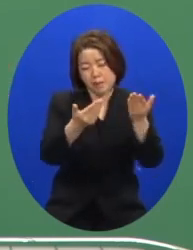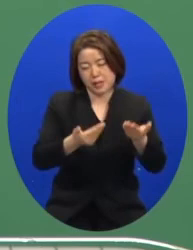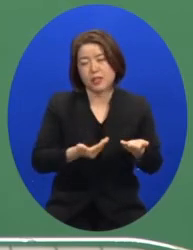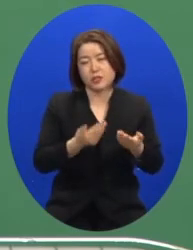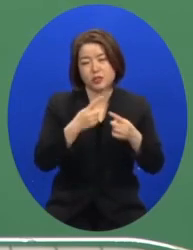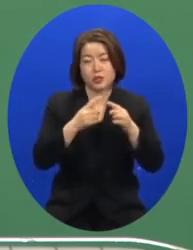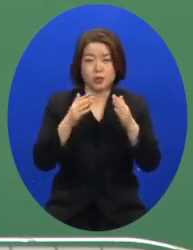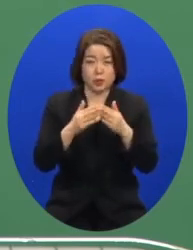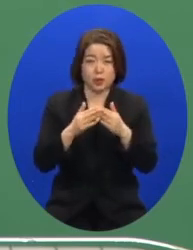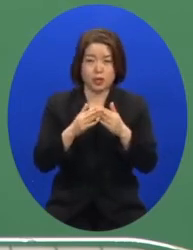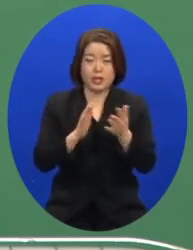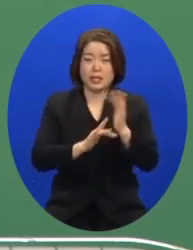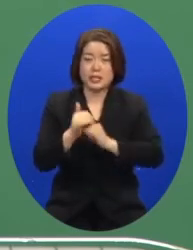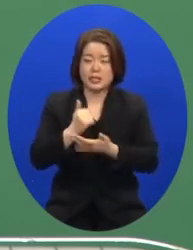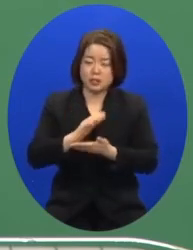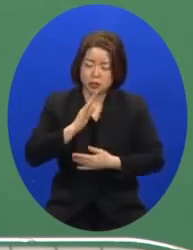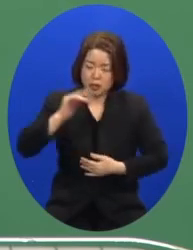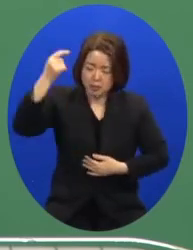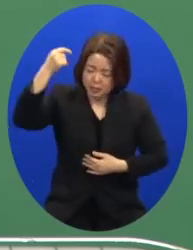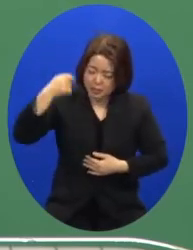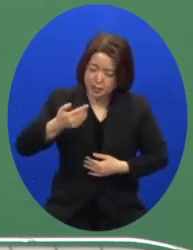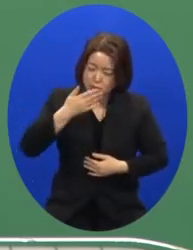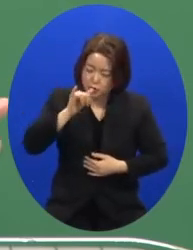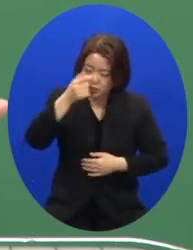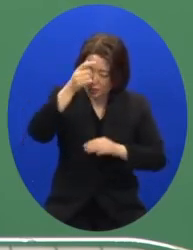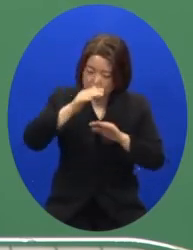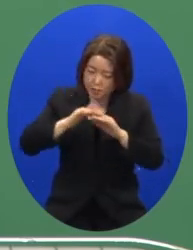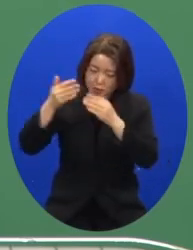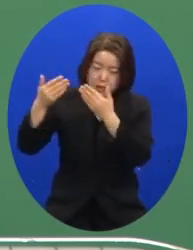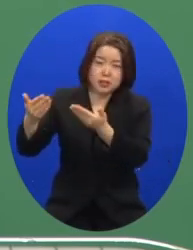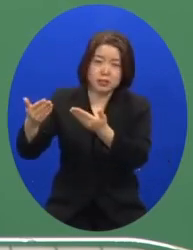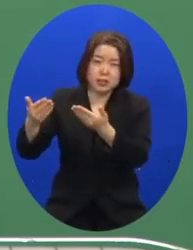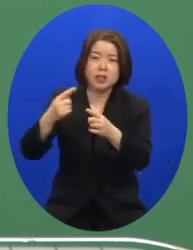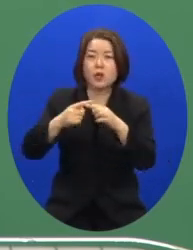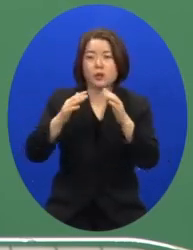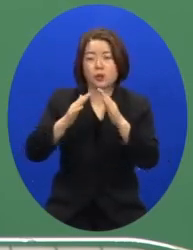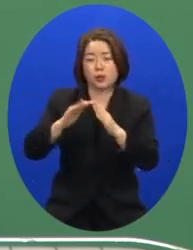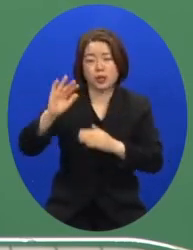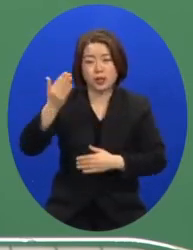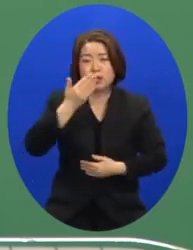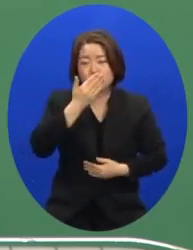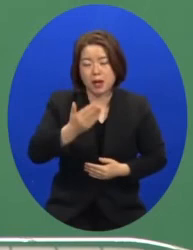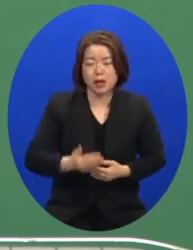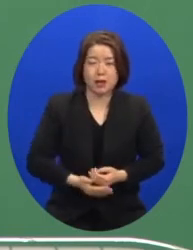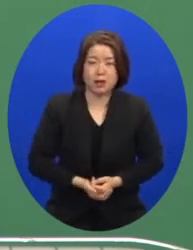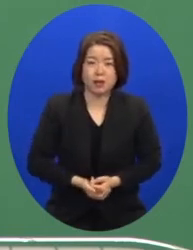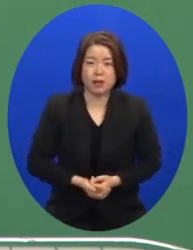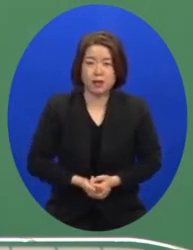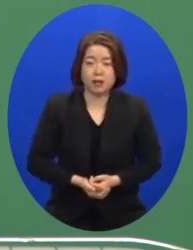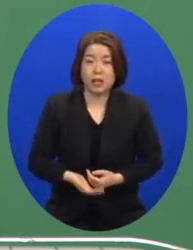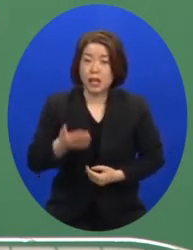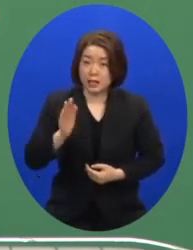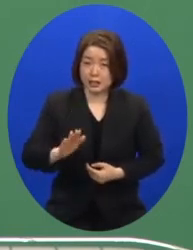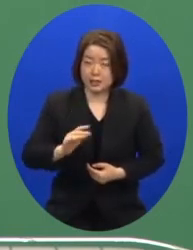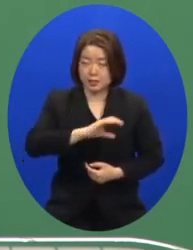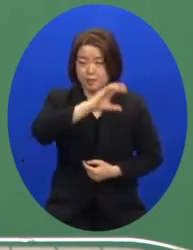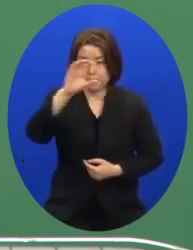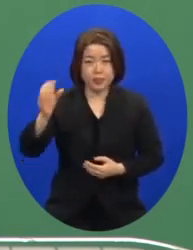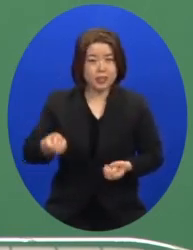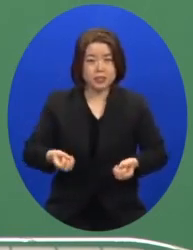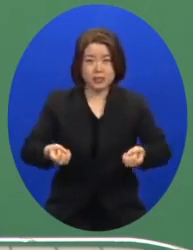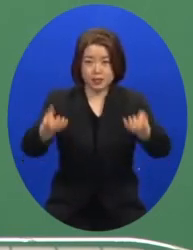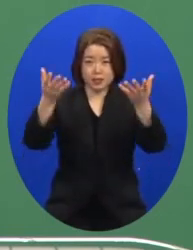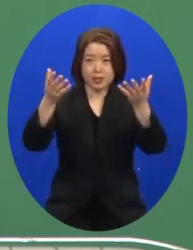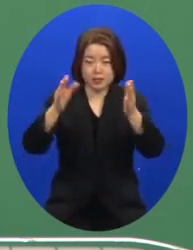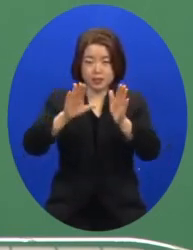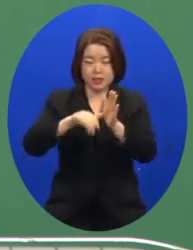예수님을 정말 느낄 수 있는 예배를 드리는 교회가 될 수 있기 때문입니다 그런데 성탄절에 그래서